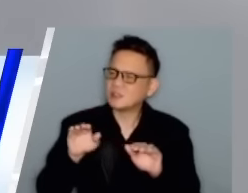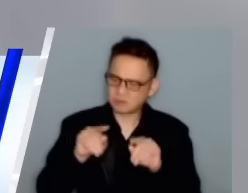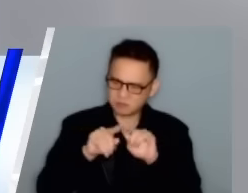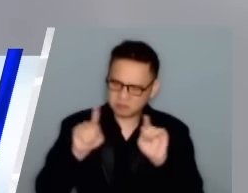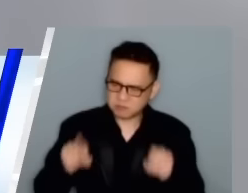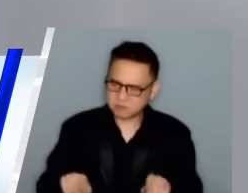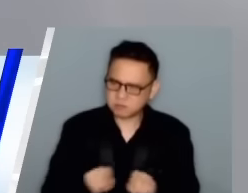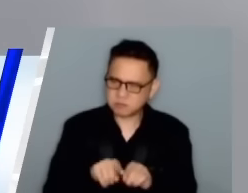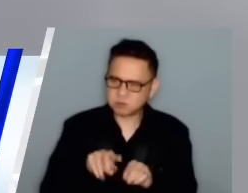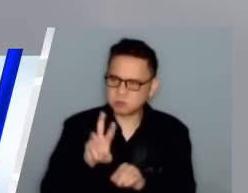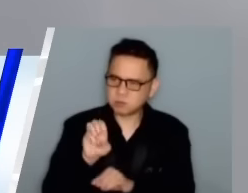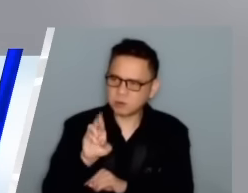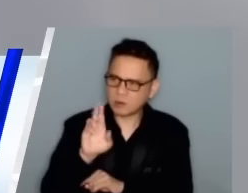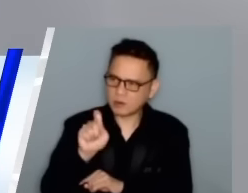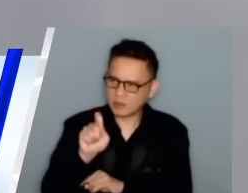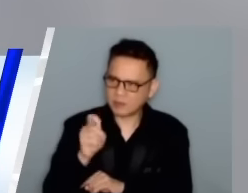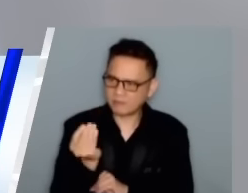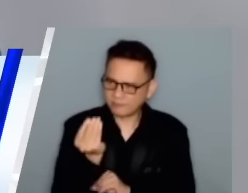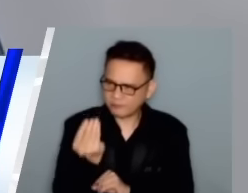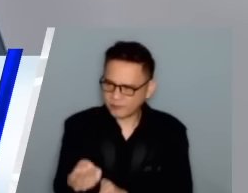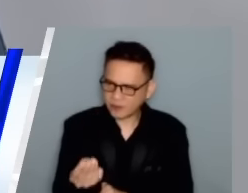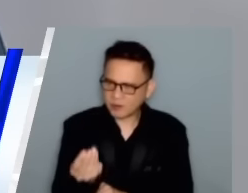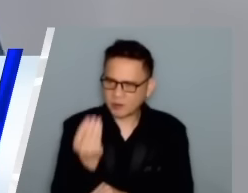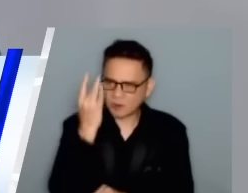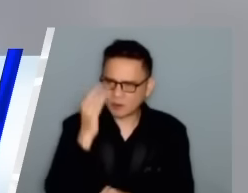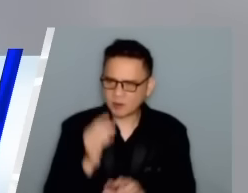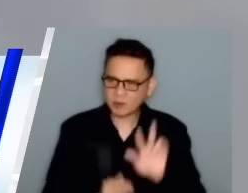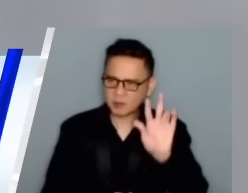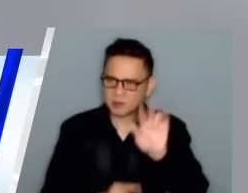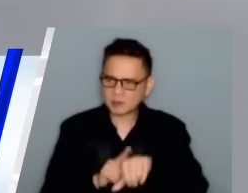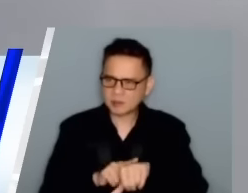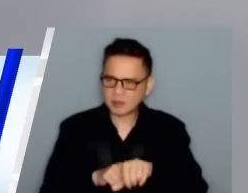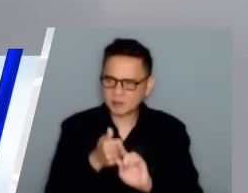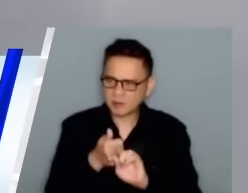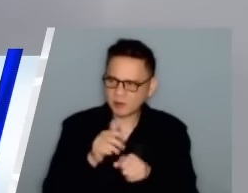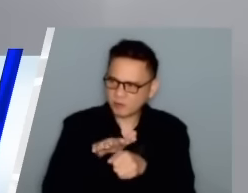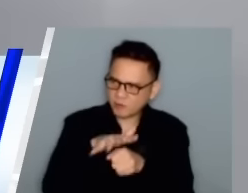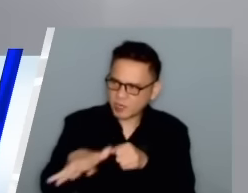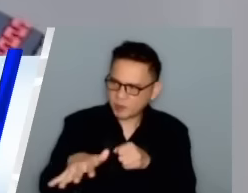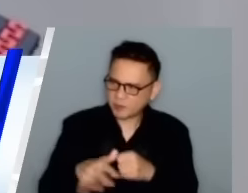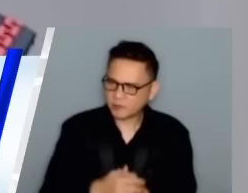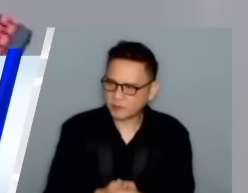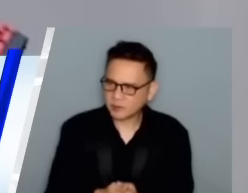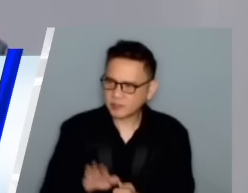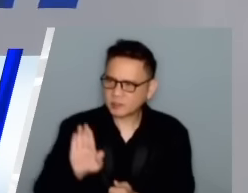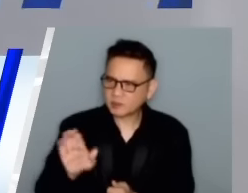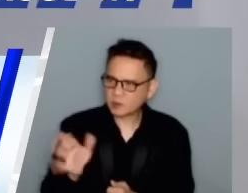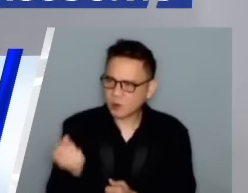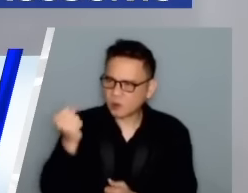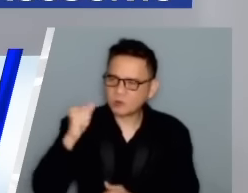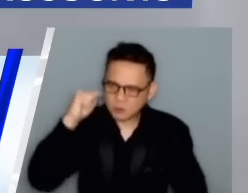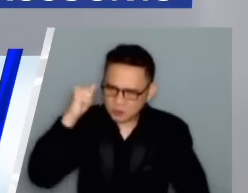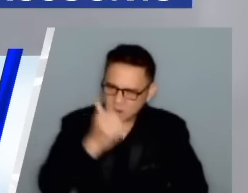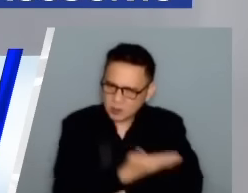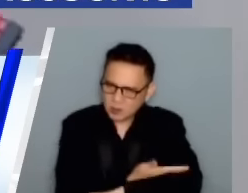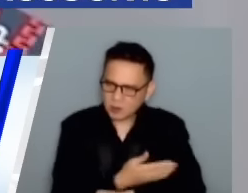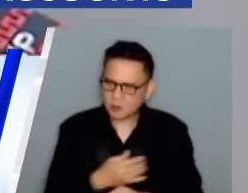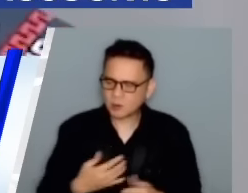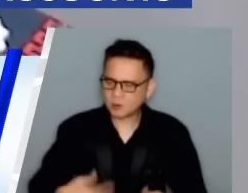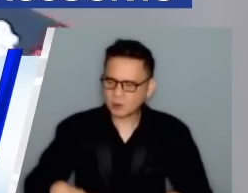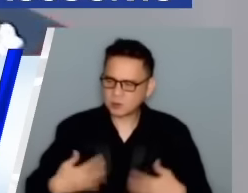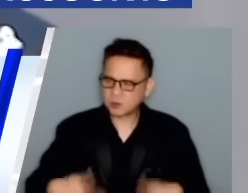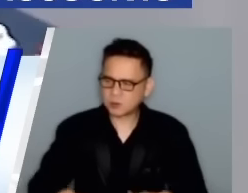qualified rape Yun nga mismo sa sarili niyang anak Wala namang resistance